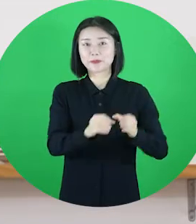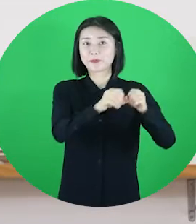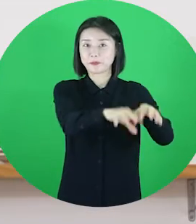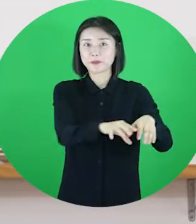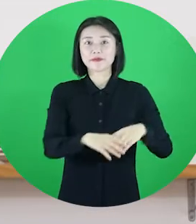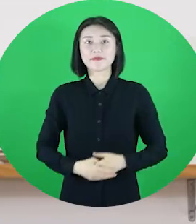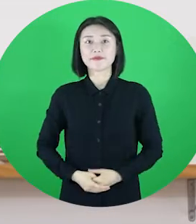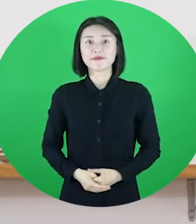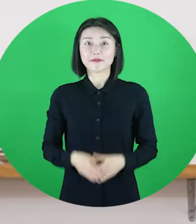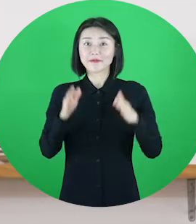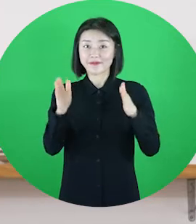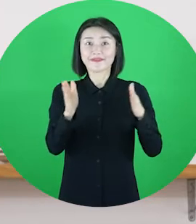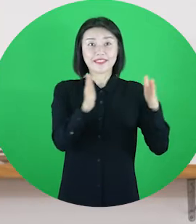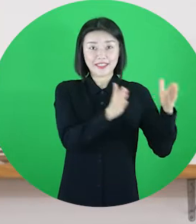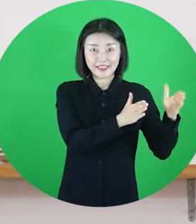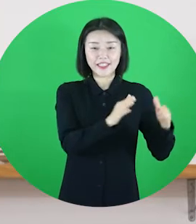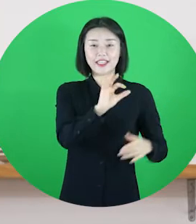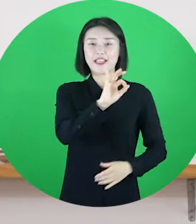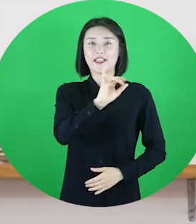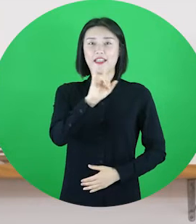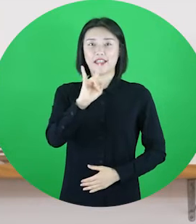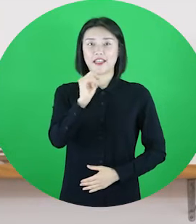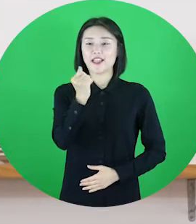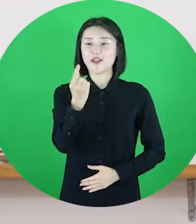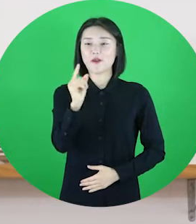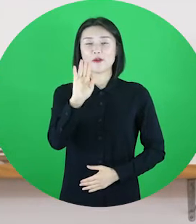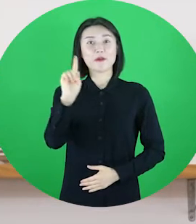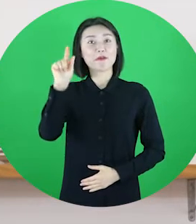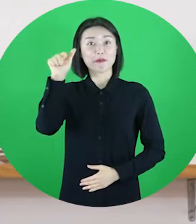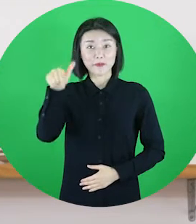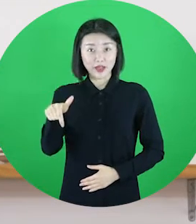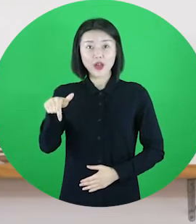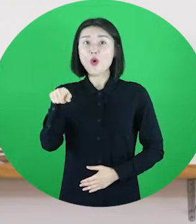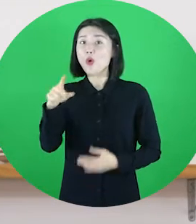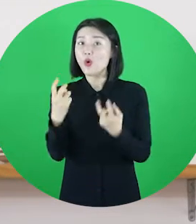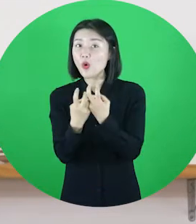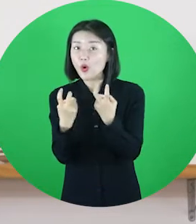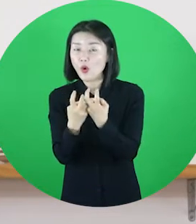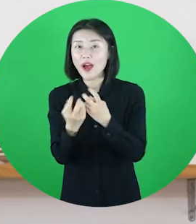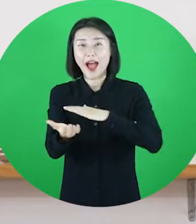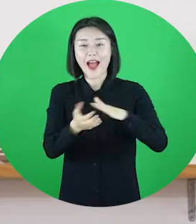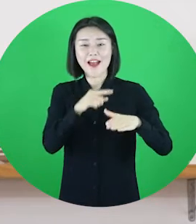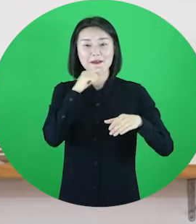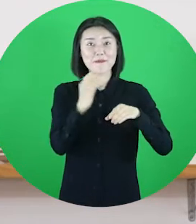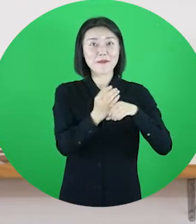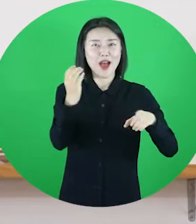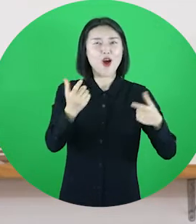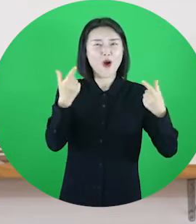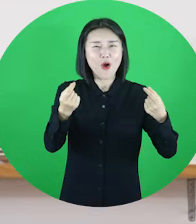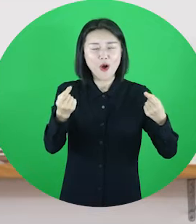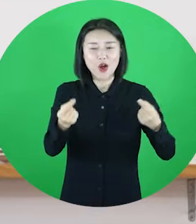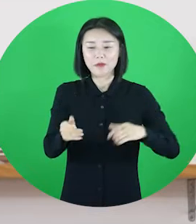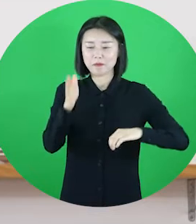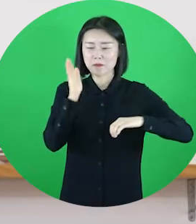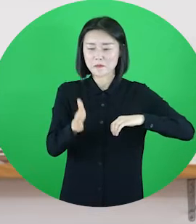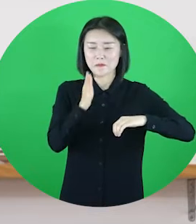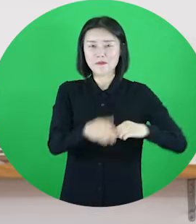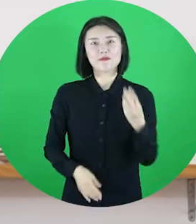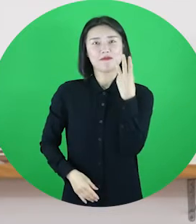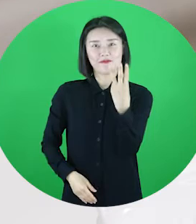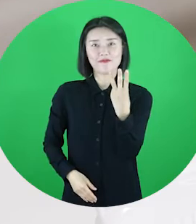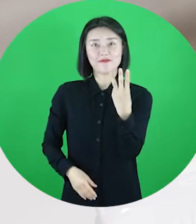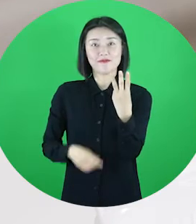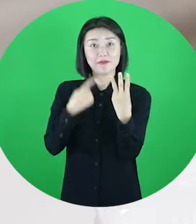우리 애호박을 가지고 오겠습니다. 애호박도 당근과 마찬가지로 3등분, 3조각을 낼